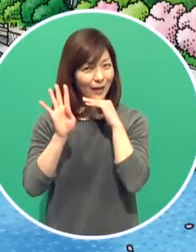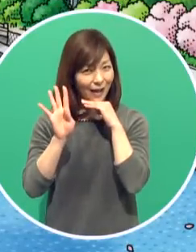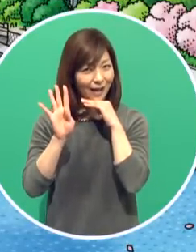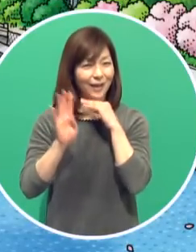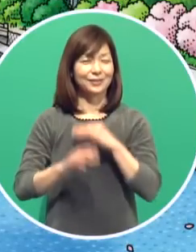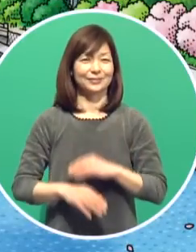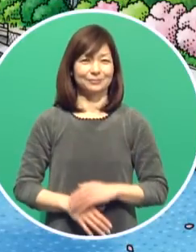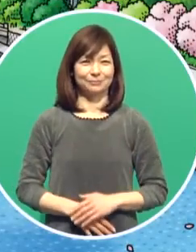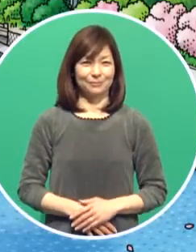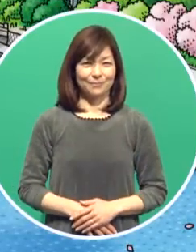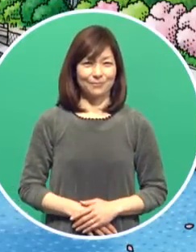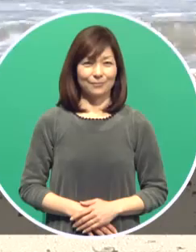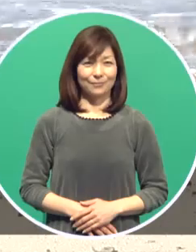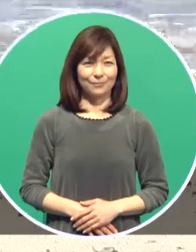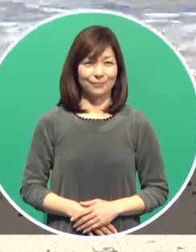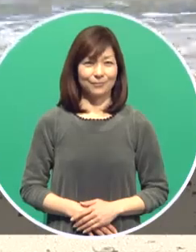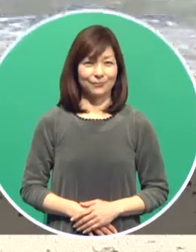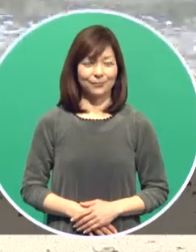ですよ。